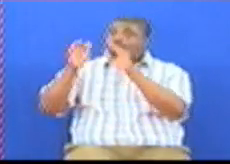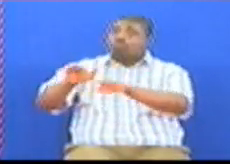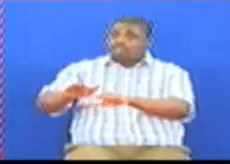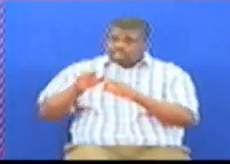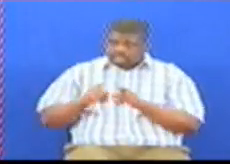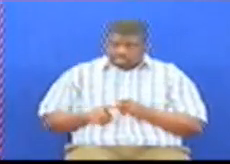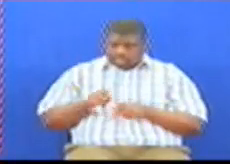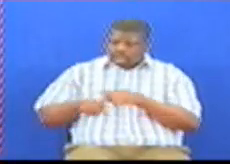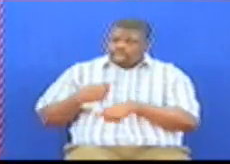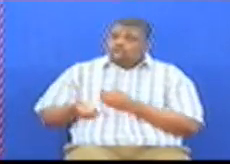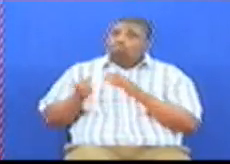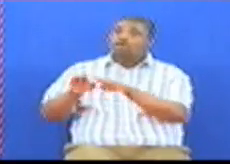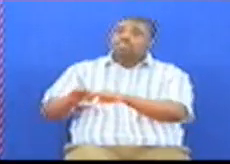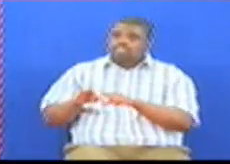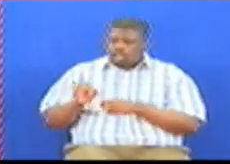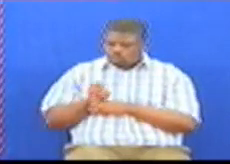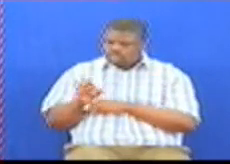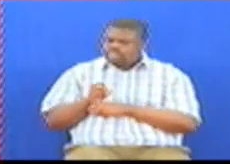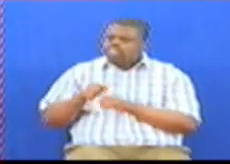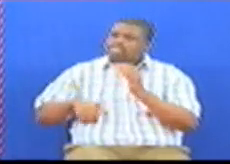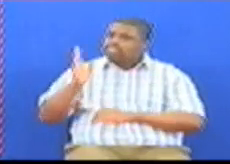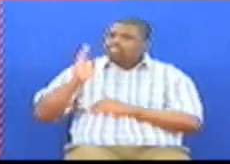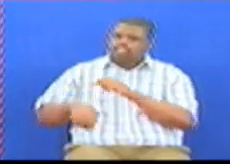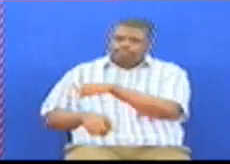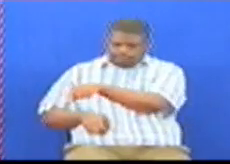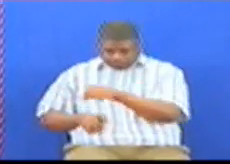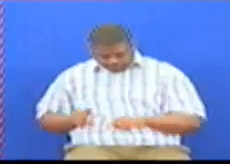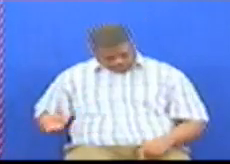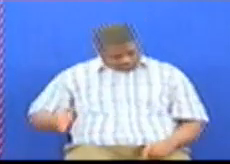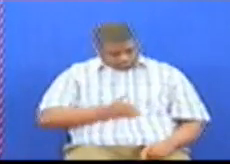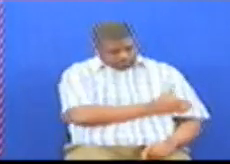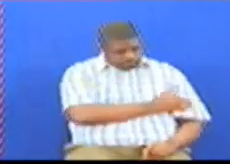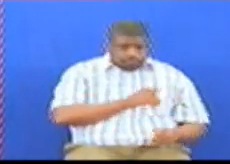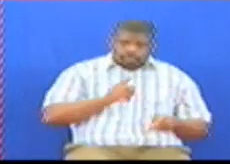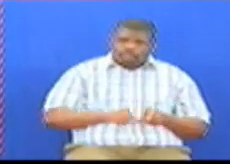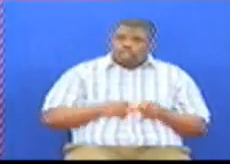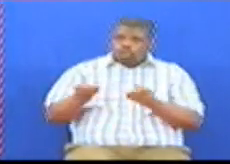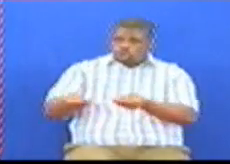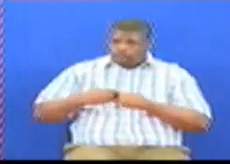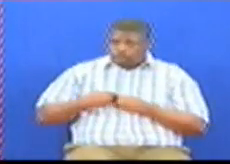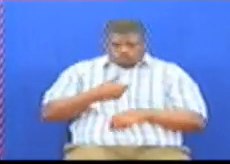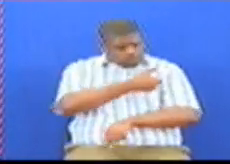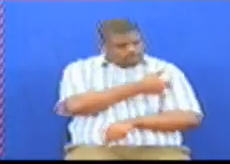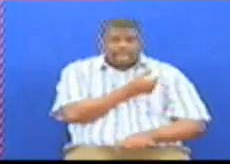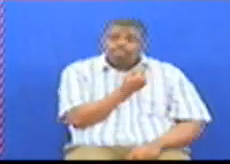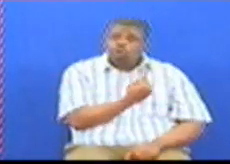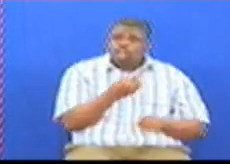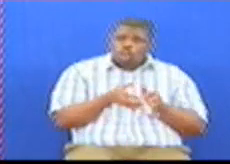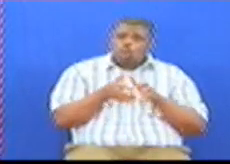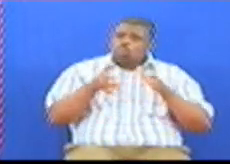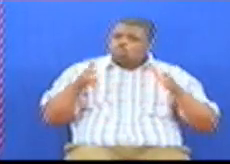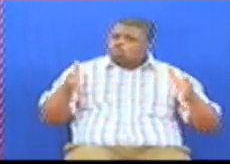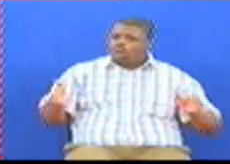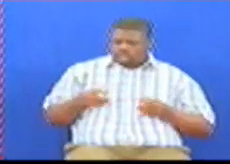anaendelea kukubariki, akulinde sana katika afya yako. Mheshimiwa, tumepewa hospitali moja kubwa sana na